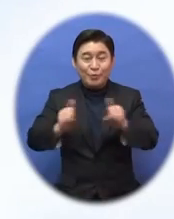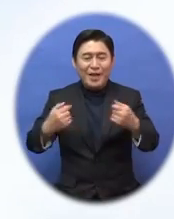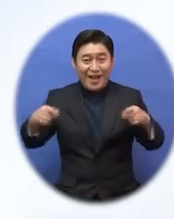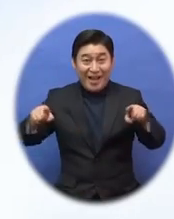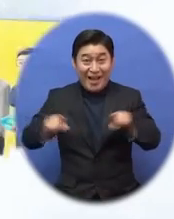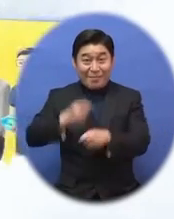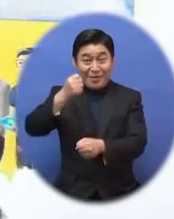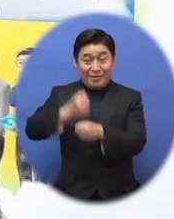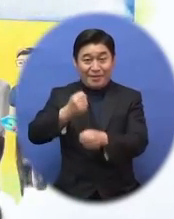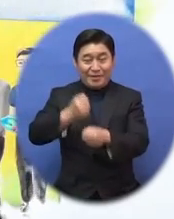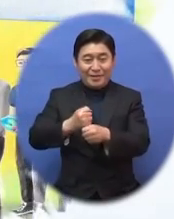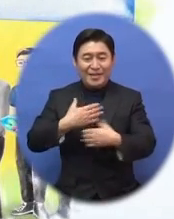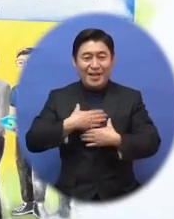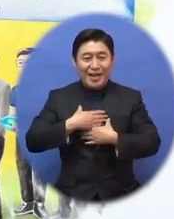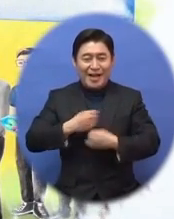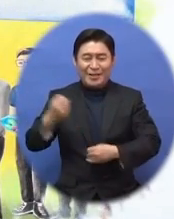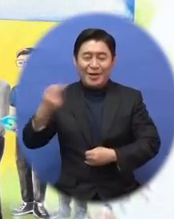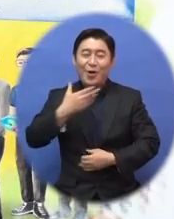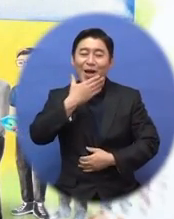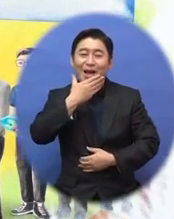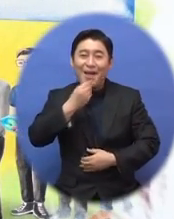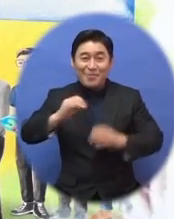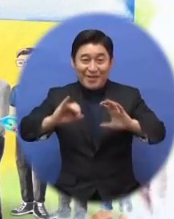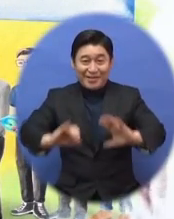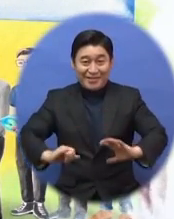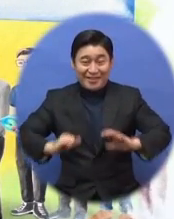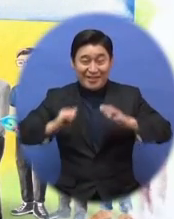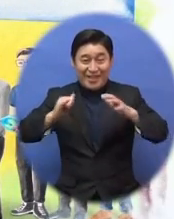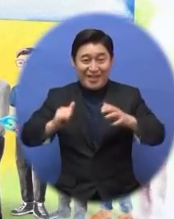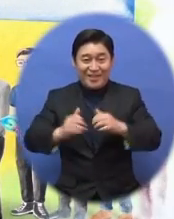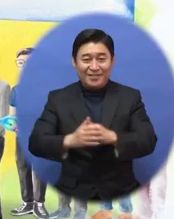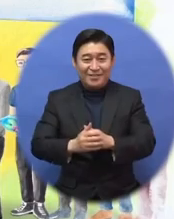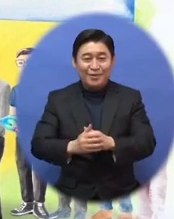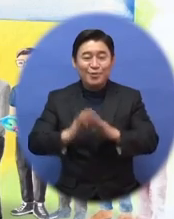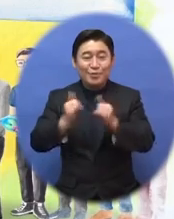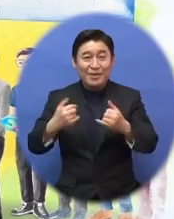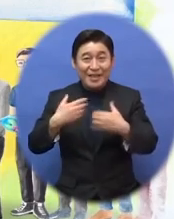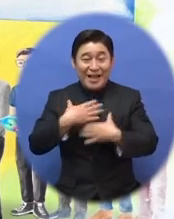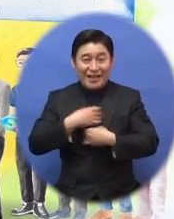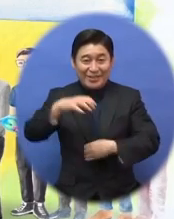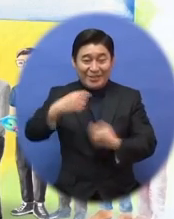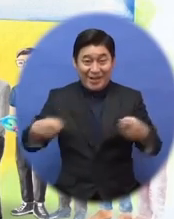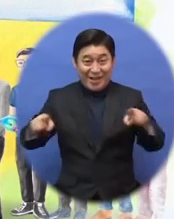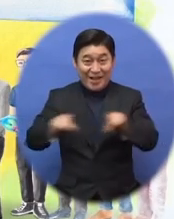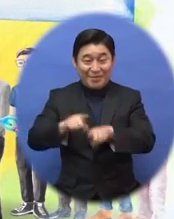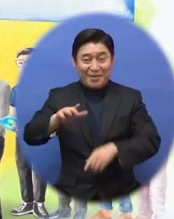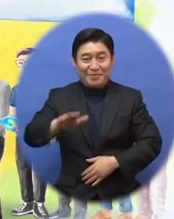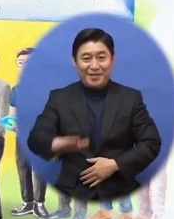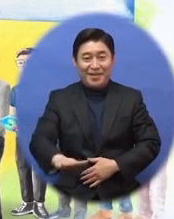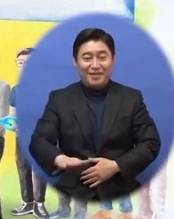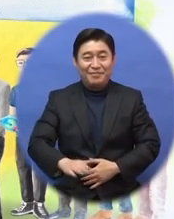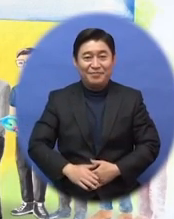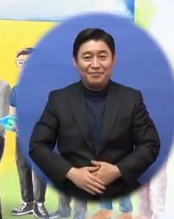국민과 함께 만드는 안전하고 행복한 세상. 국민안전처가 함께합니다.